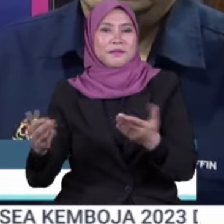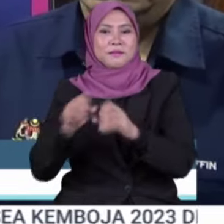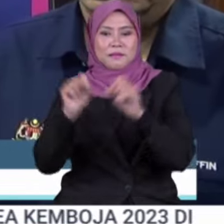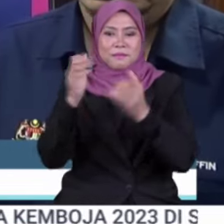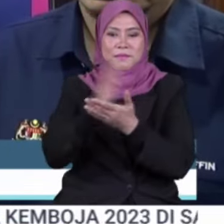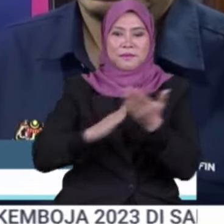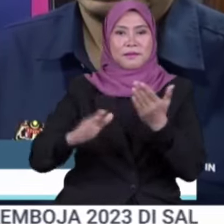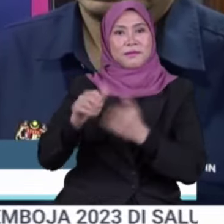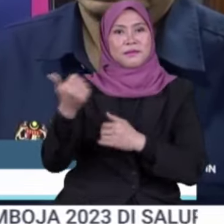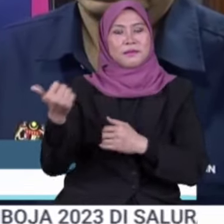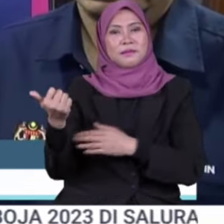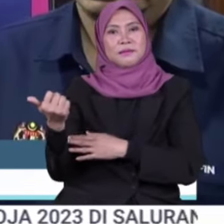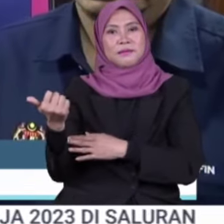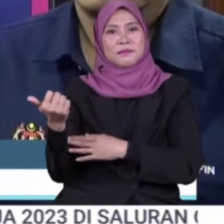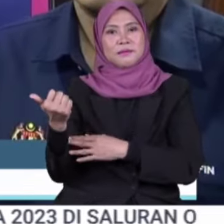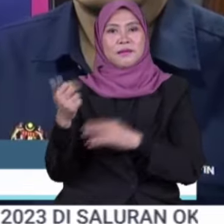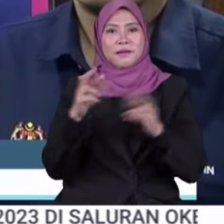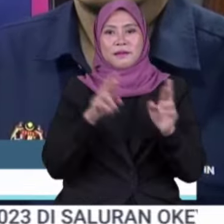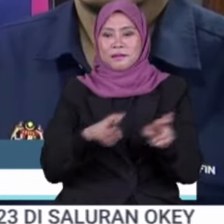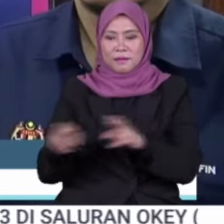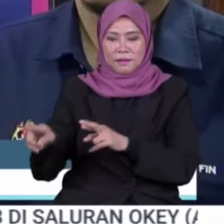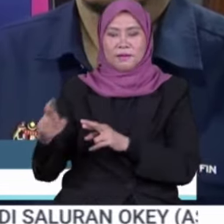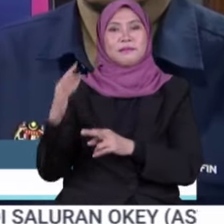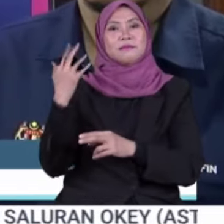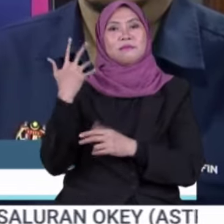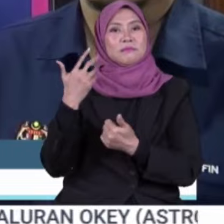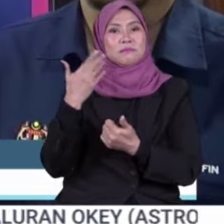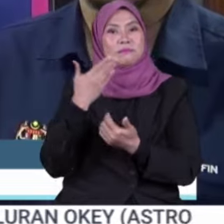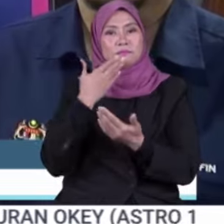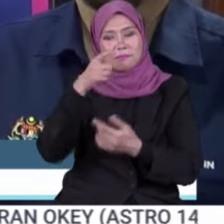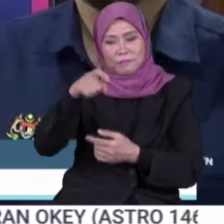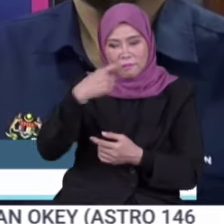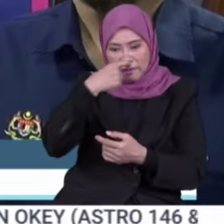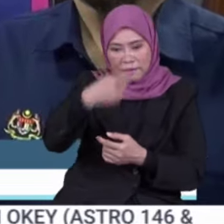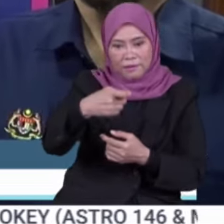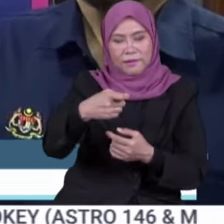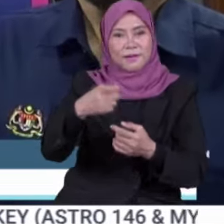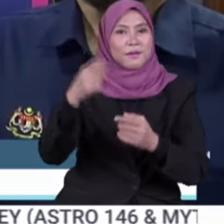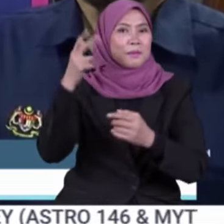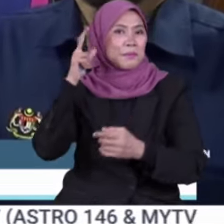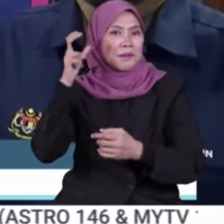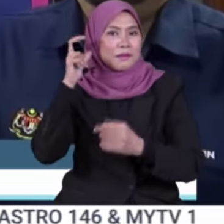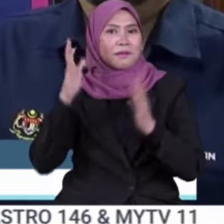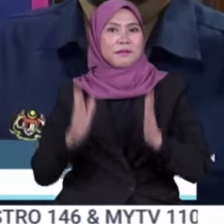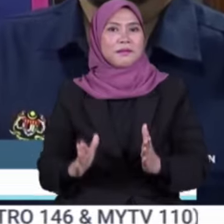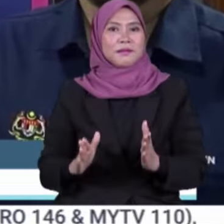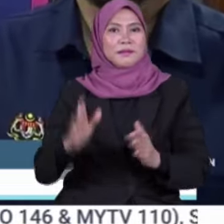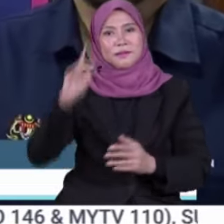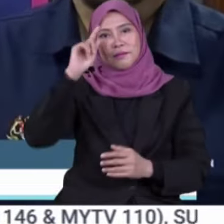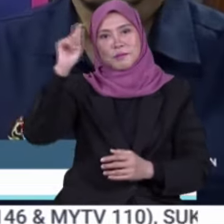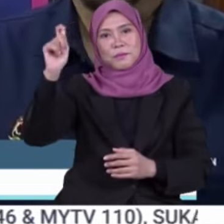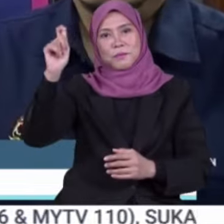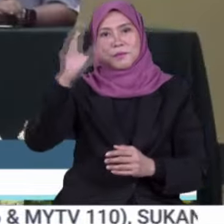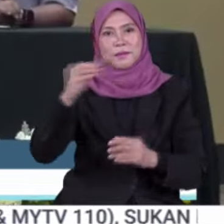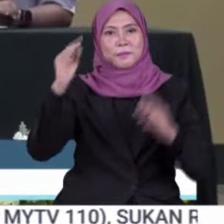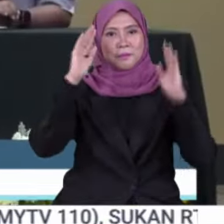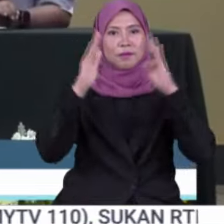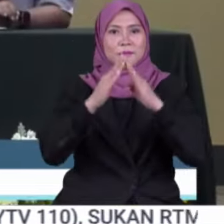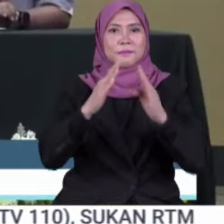sistem-sistem lain lah dalam membuat rancangan-rancangan yang menarik untuk pendengar-pendengar di Terengganu dan juga di Pahang